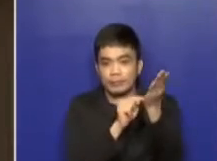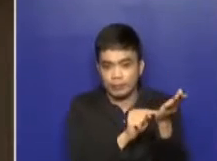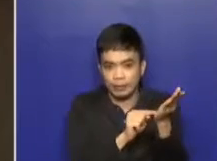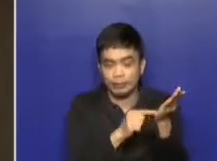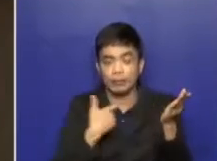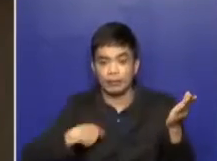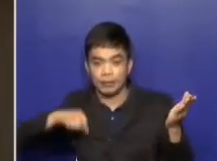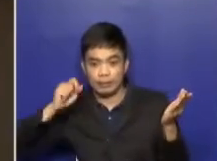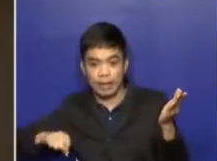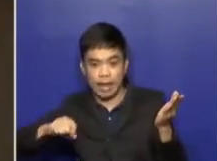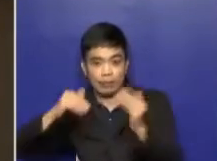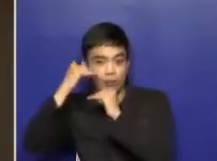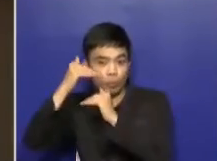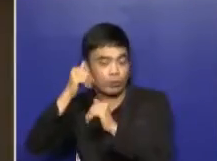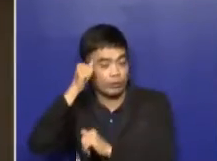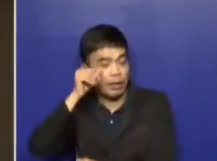กว่า30วันใช่ไหมฮะ